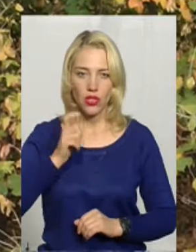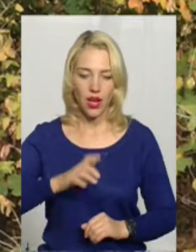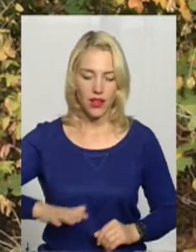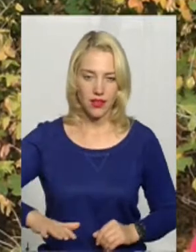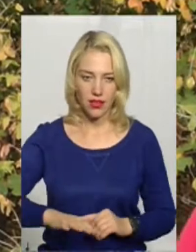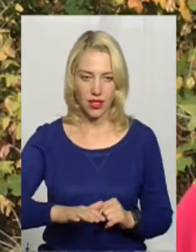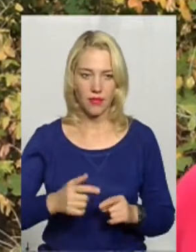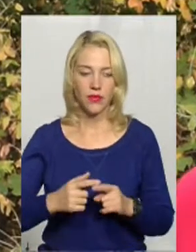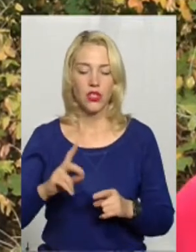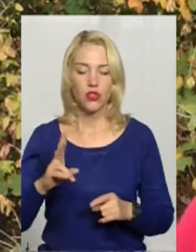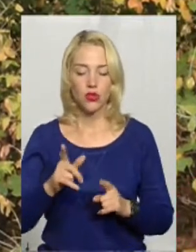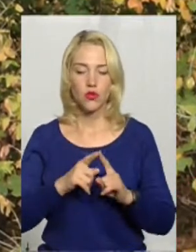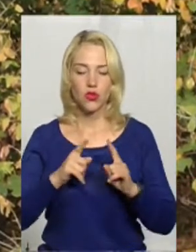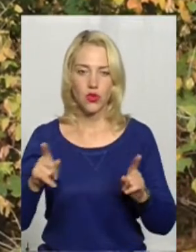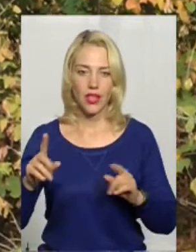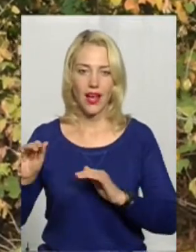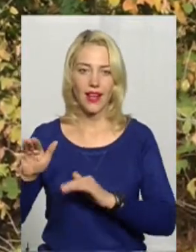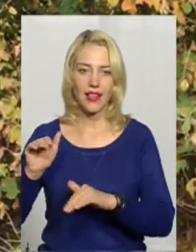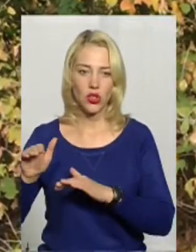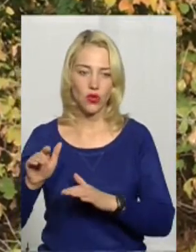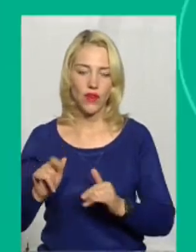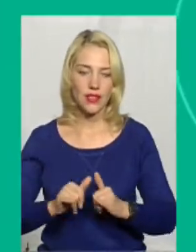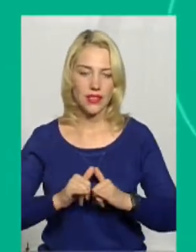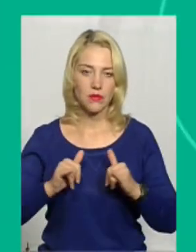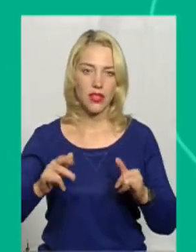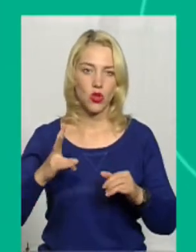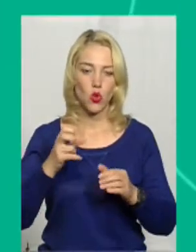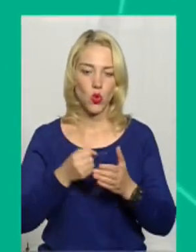кредитування, щоб збільшили до більше 10 років.